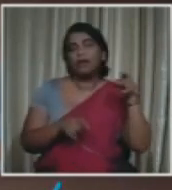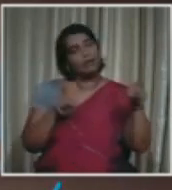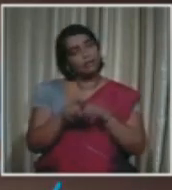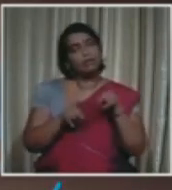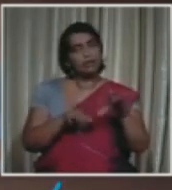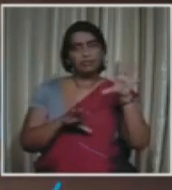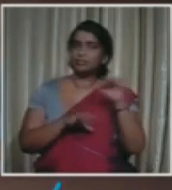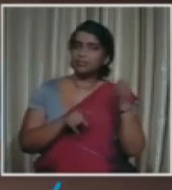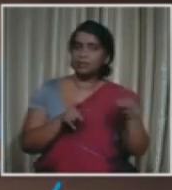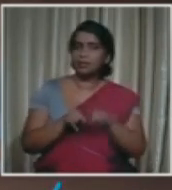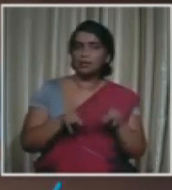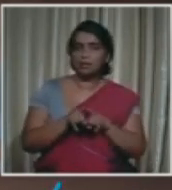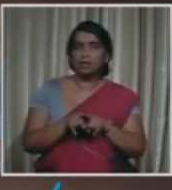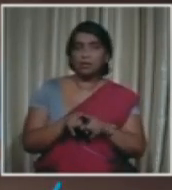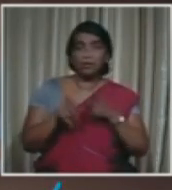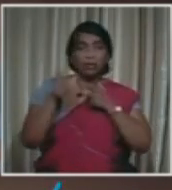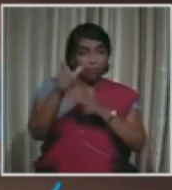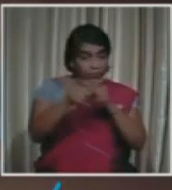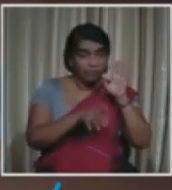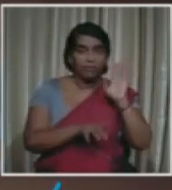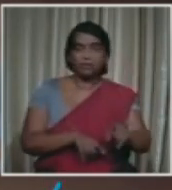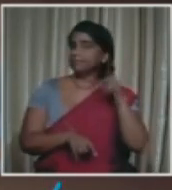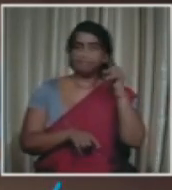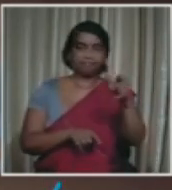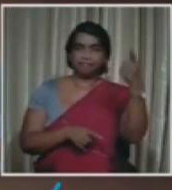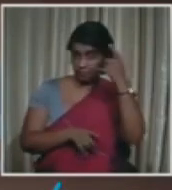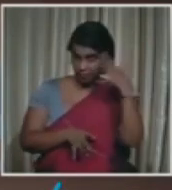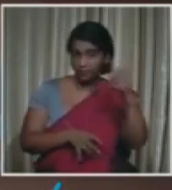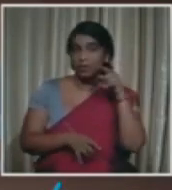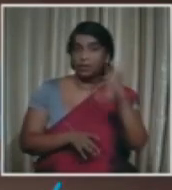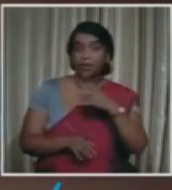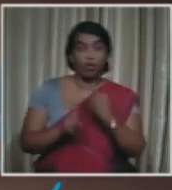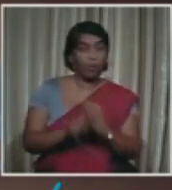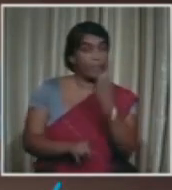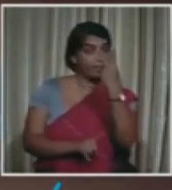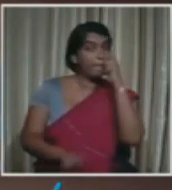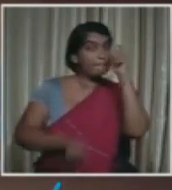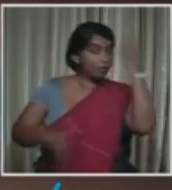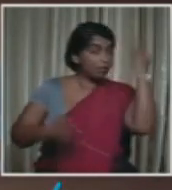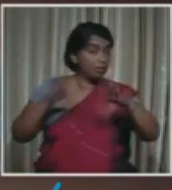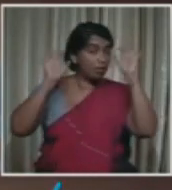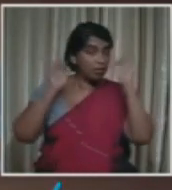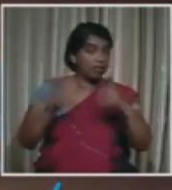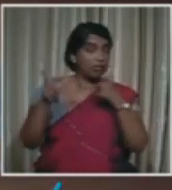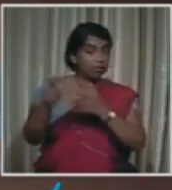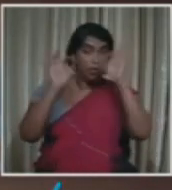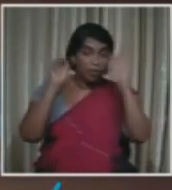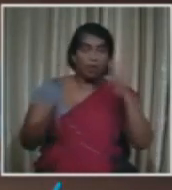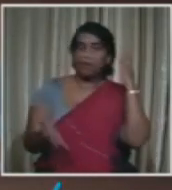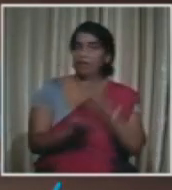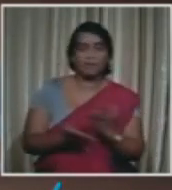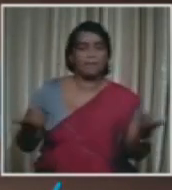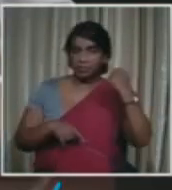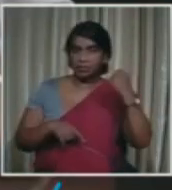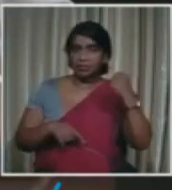තමුන්නාසල තෝරගෙන තියෙන පාර වෙඩි පහර නං තමුන්නාසල මතක තියාගන්න කෝටි දෙකක ජනතාවක් මරණයකින් තොරව ඝාතනයකින් තොරව මේක තමුන්නාසල පාලනය